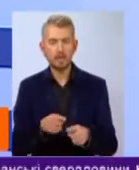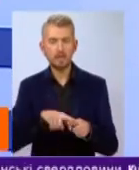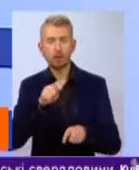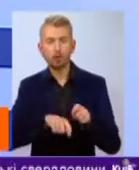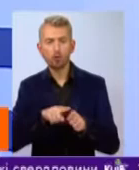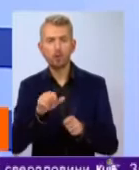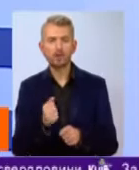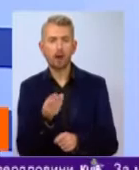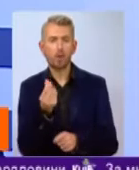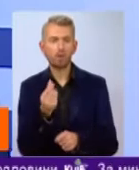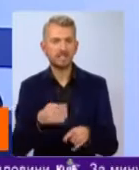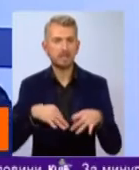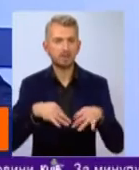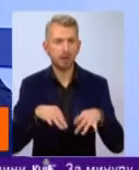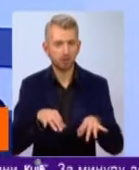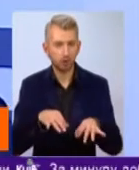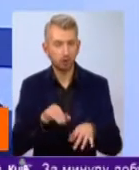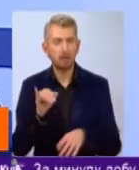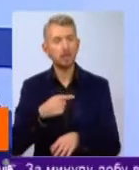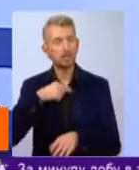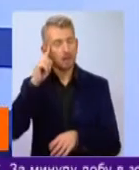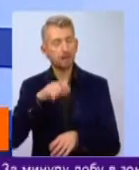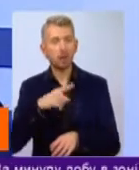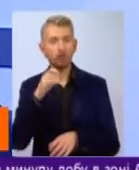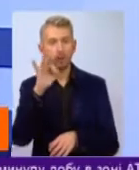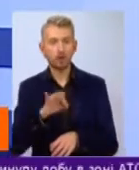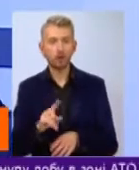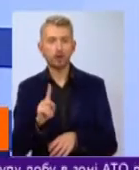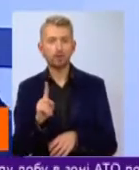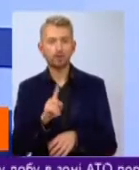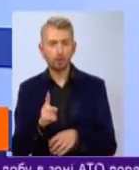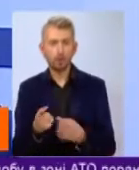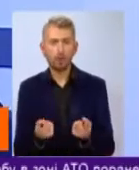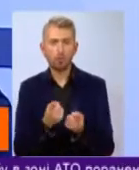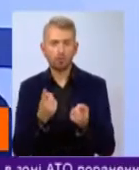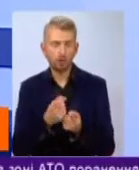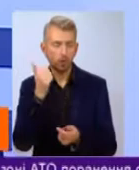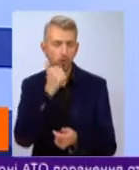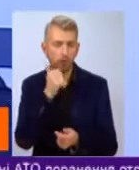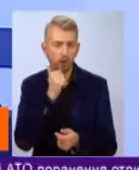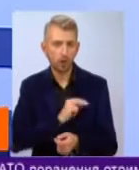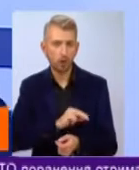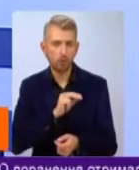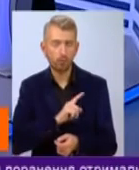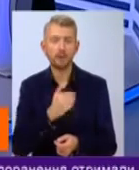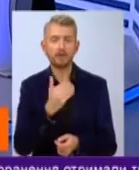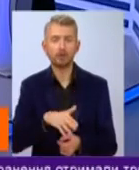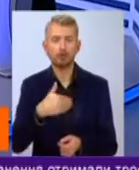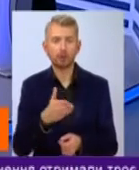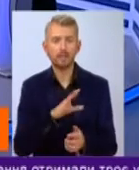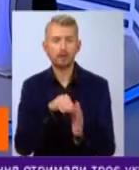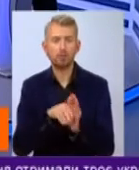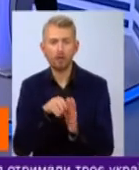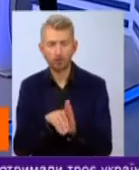за комерційним транспортом. І я знаю 100%, що рутинна робота щоденна з їхньої сторони